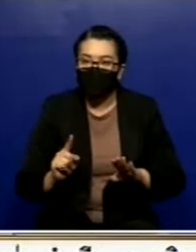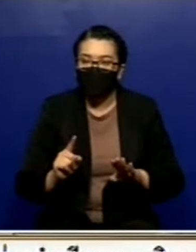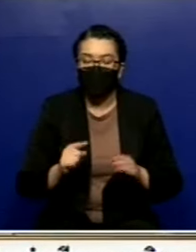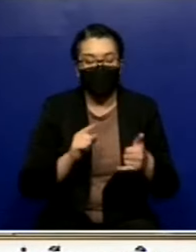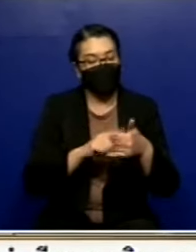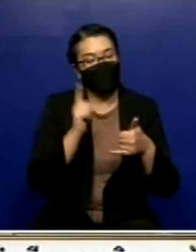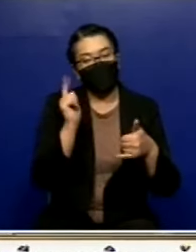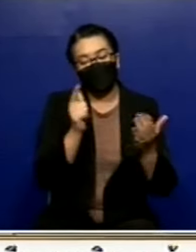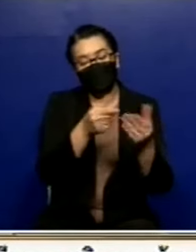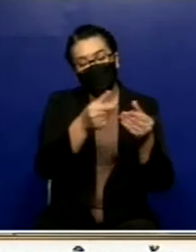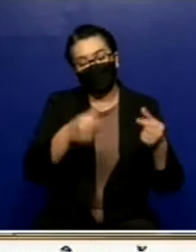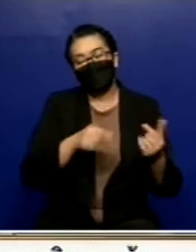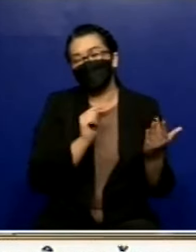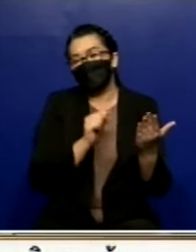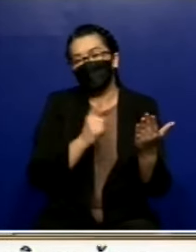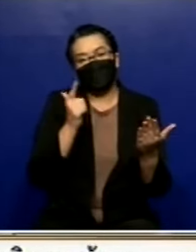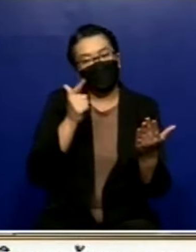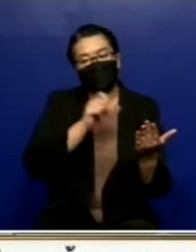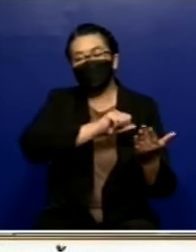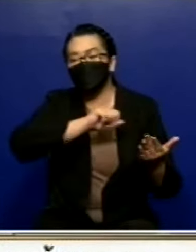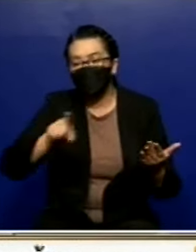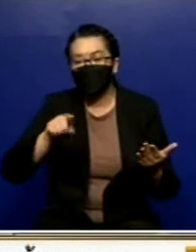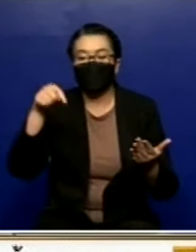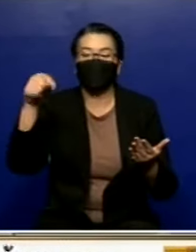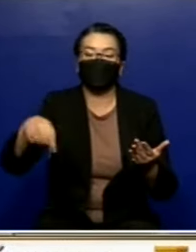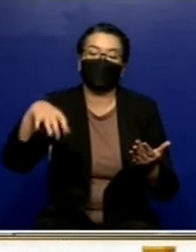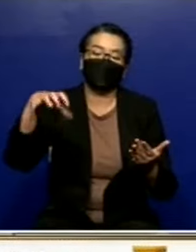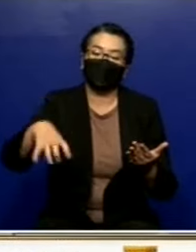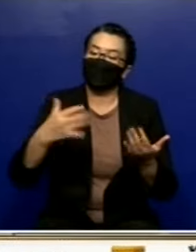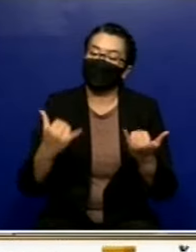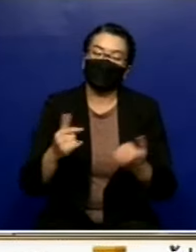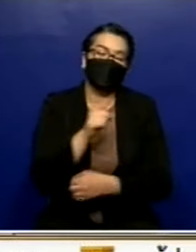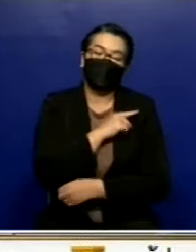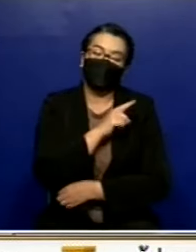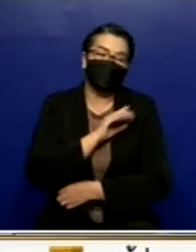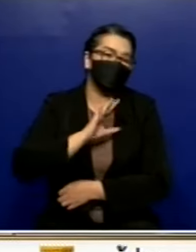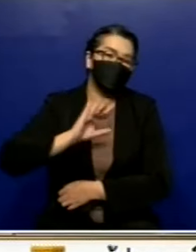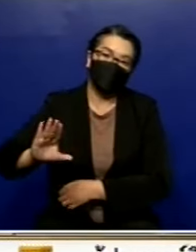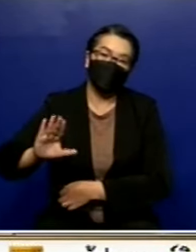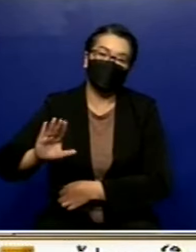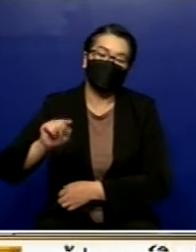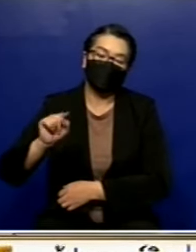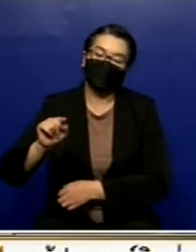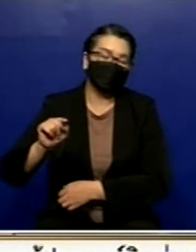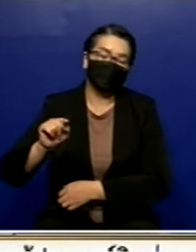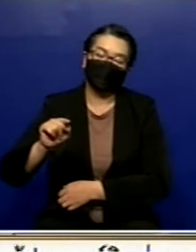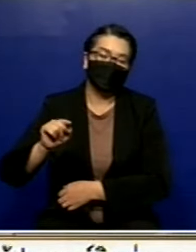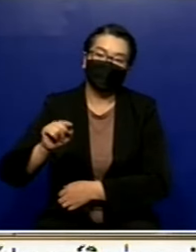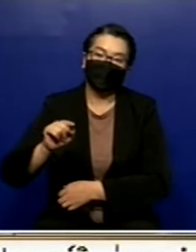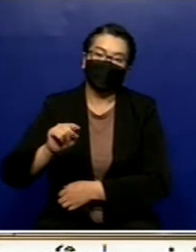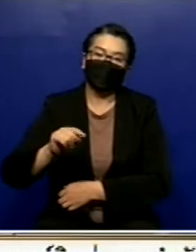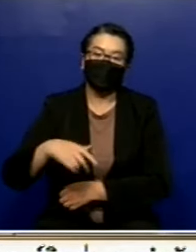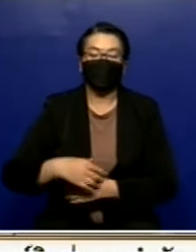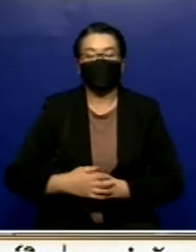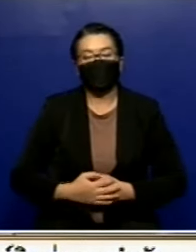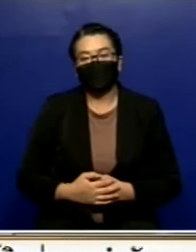ดยอด และ เยี่ยม มากดี กวา ส พาพัฒ ซึง วันนี้ บทบาท หนาที่ ของ ท่านมัเปลี่นไปแล้ว